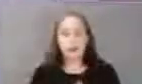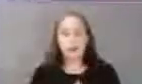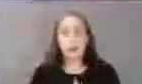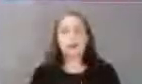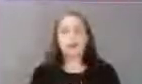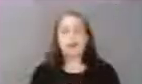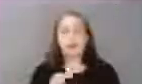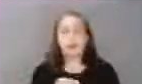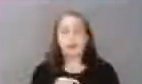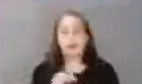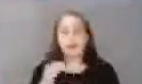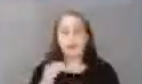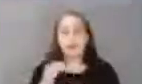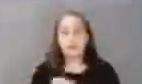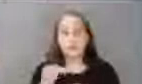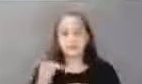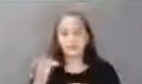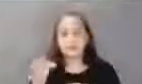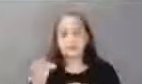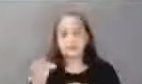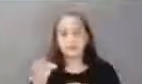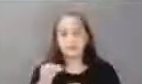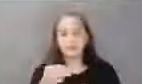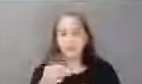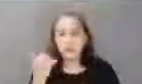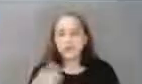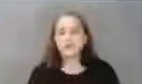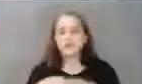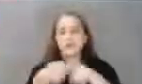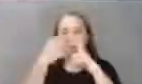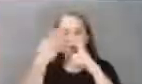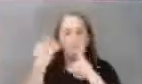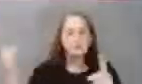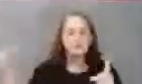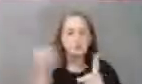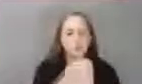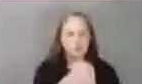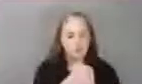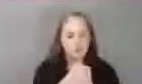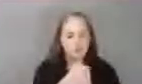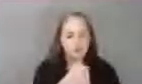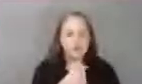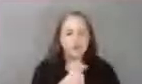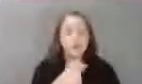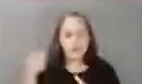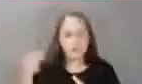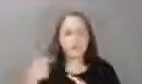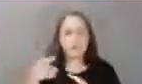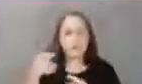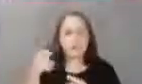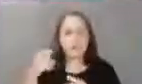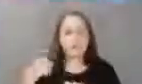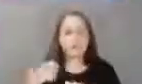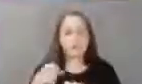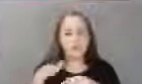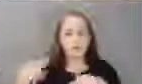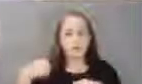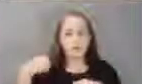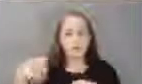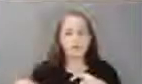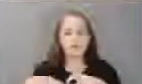and Safety ng lokal na pamahalaan ng Lungsod Quezon na talagang sila nagsisilbing stoplight para sa